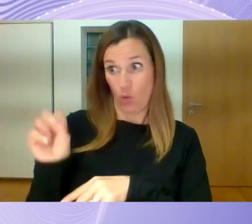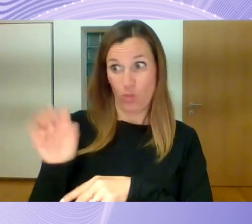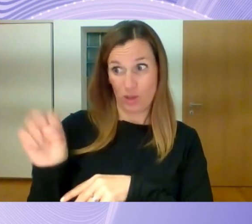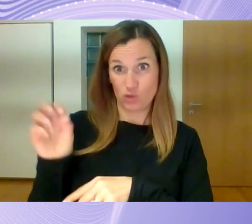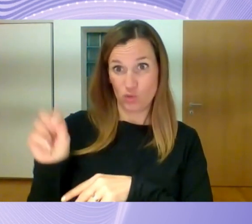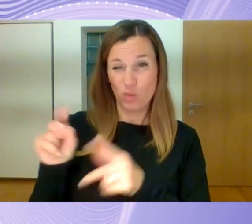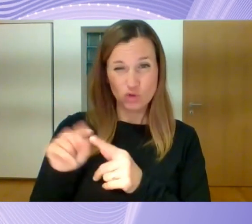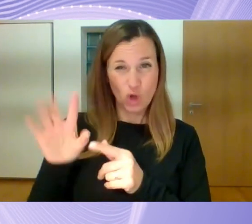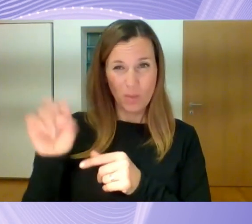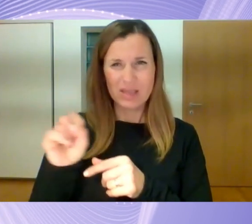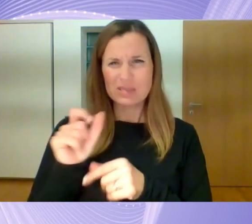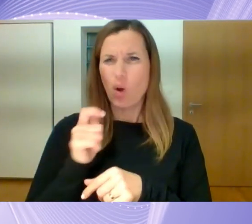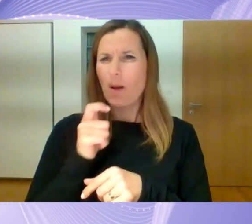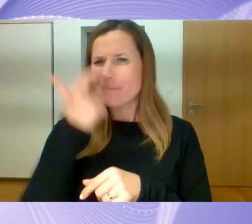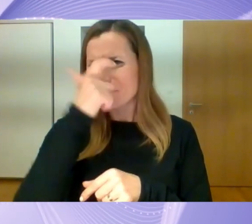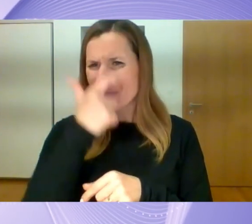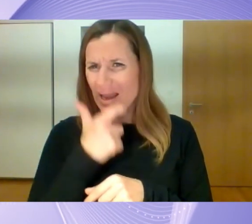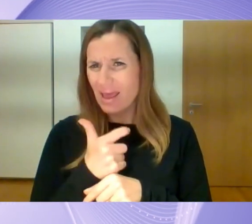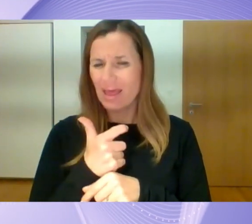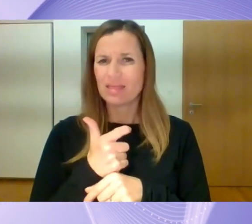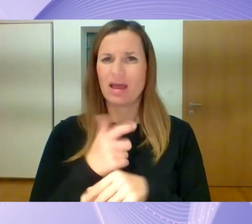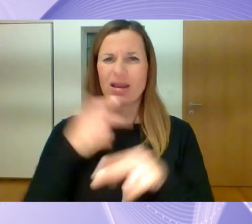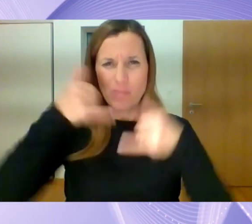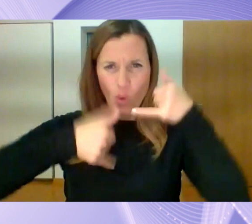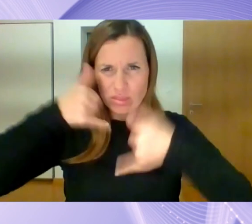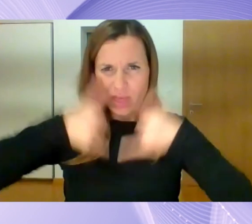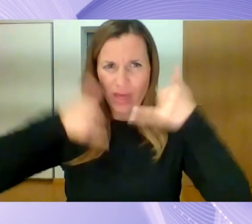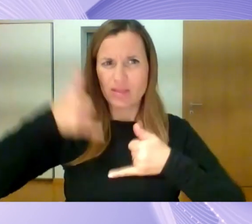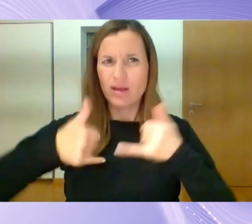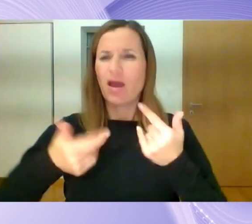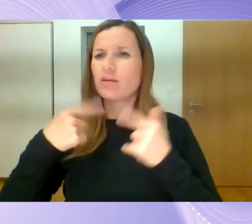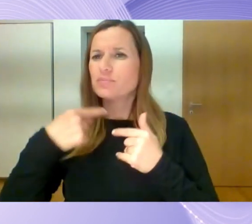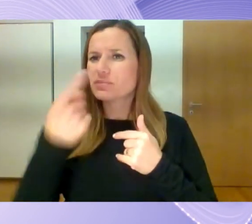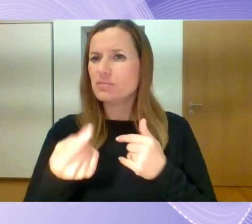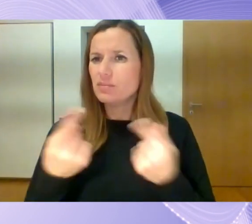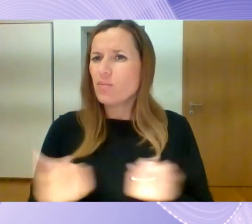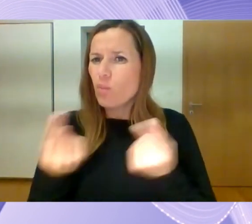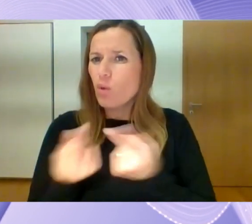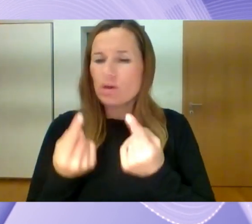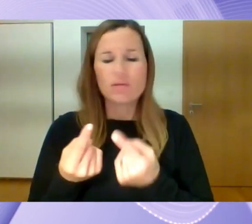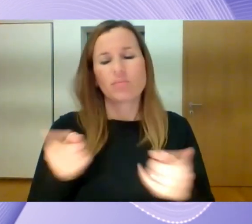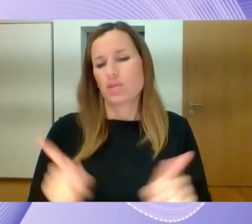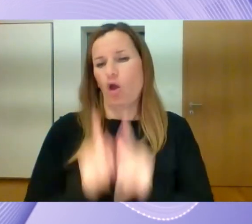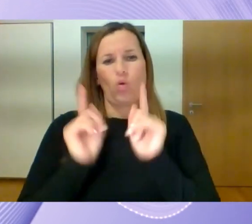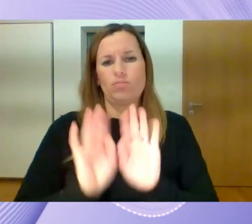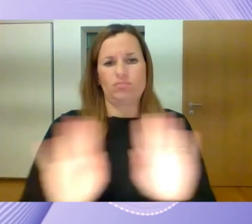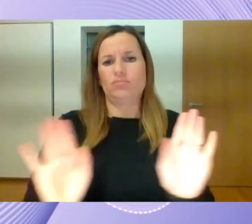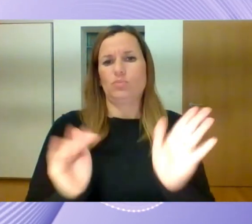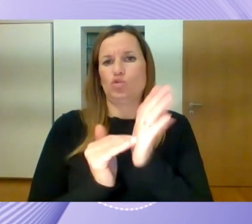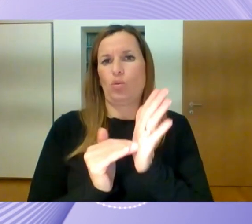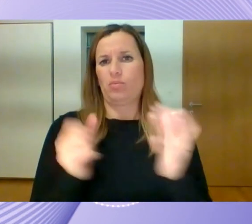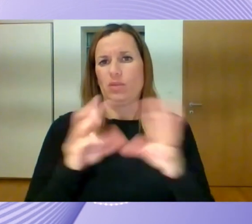bledico, potenje ali če pove, da ga boli, takoj prenehamo z vajami.